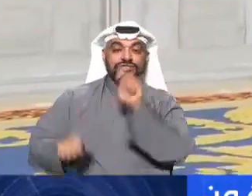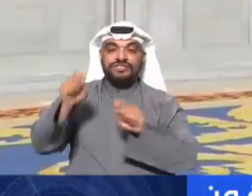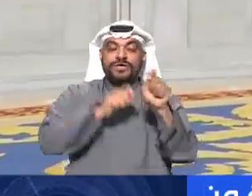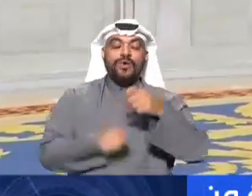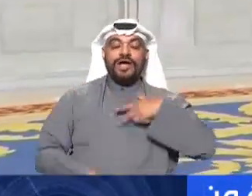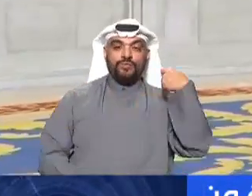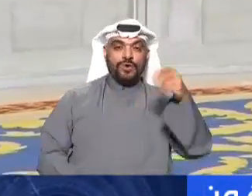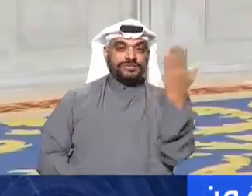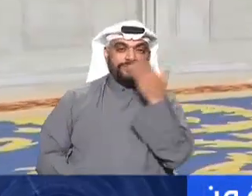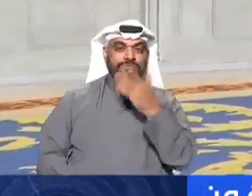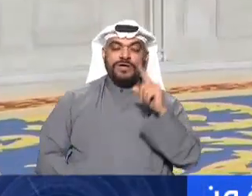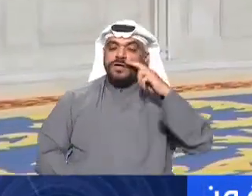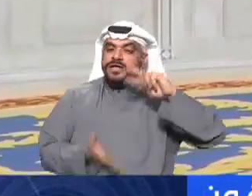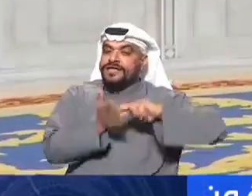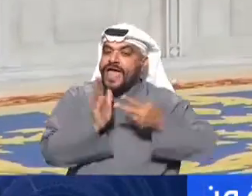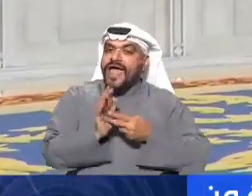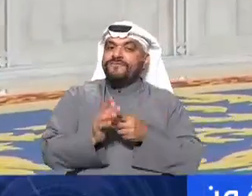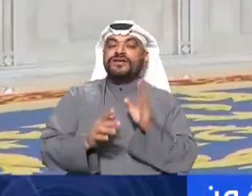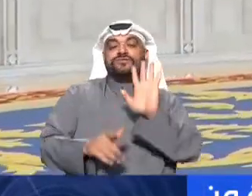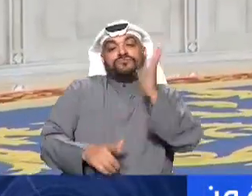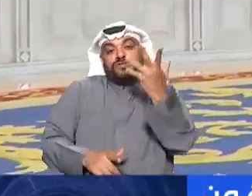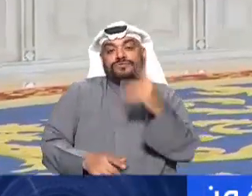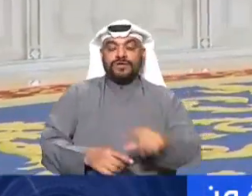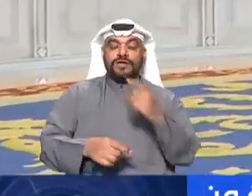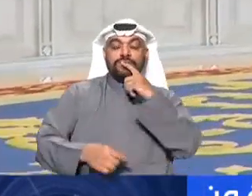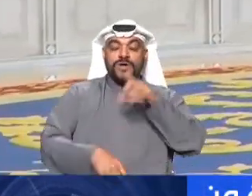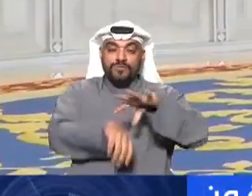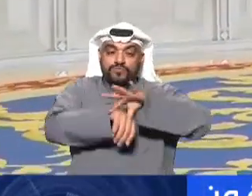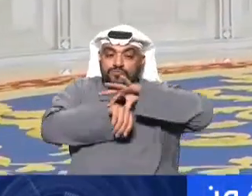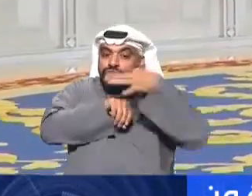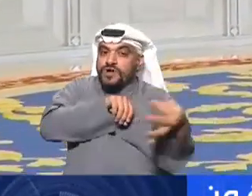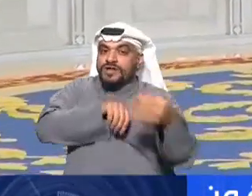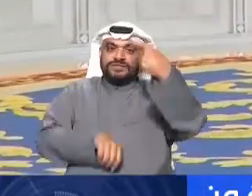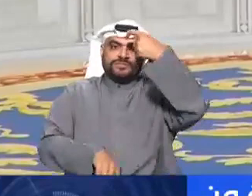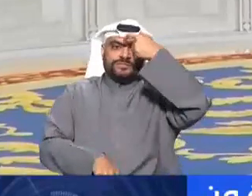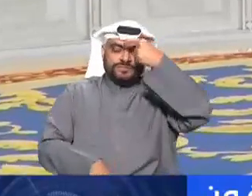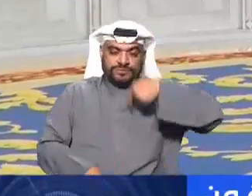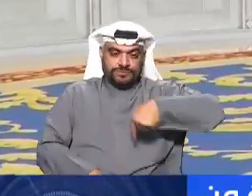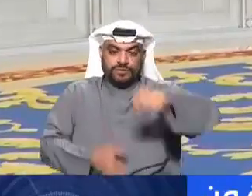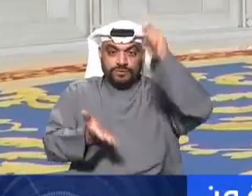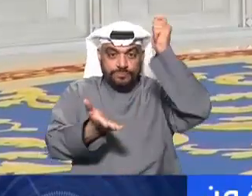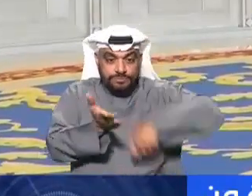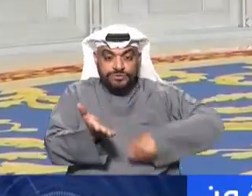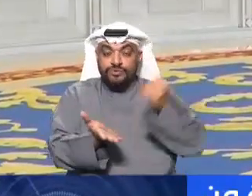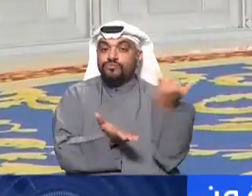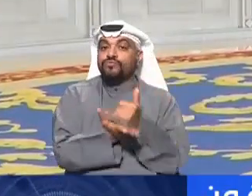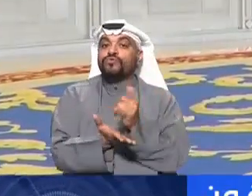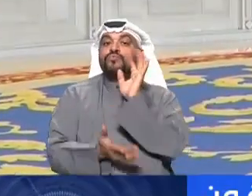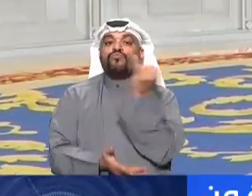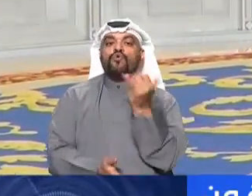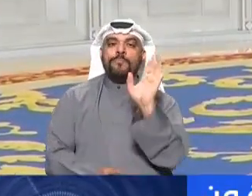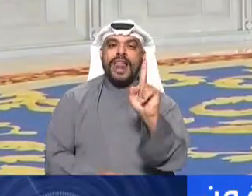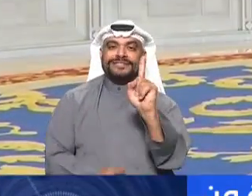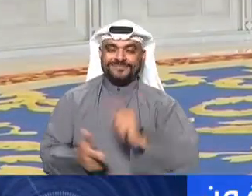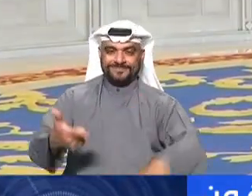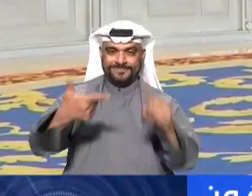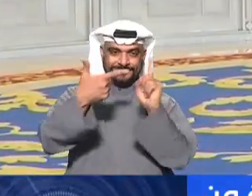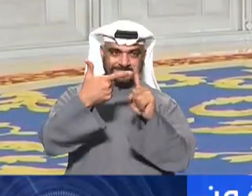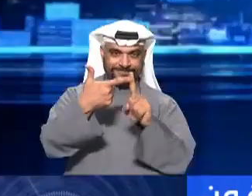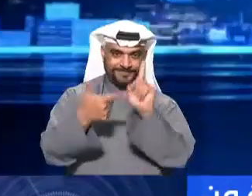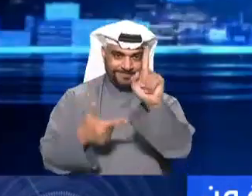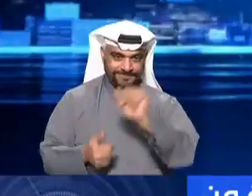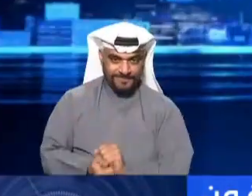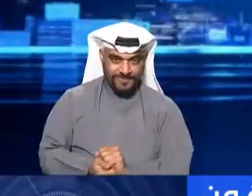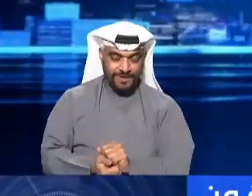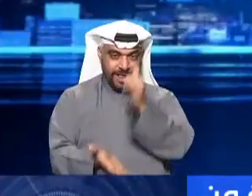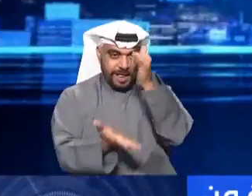1969 بالاحتياطات الصحية الوقائية من الأمراض السارية واعتباره من أولويات مشاريع القوانين. ثانياً،